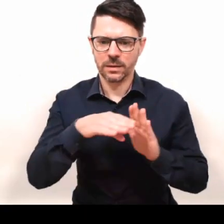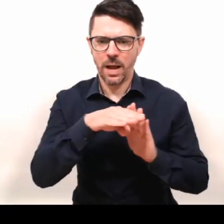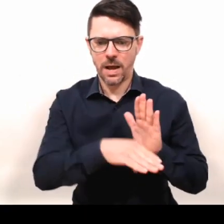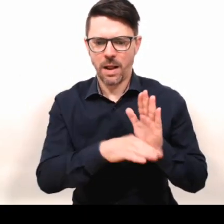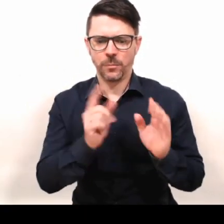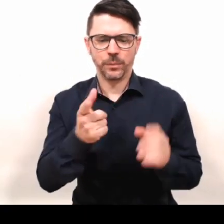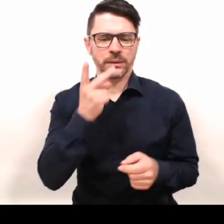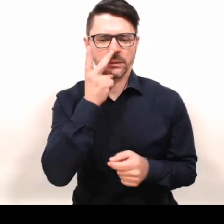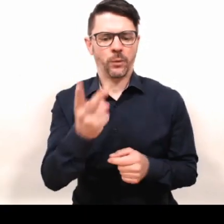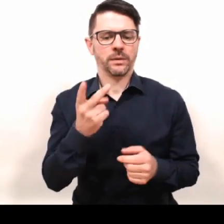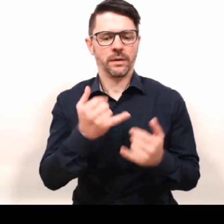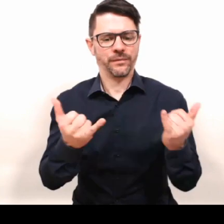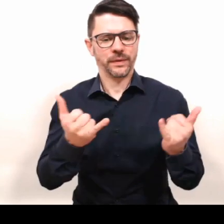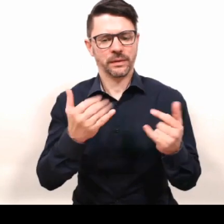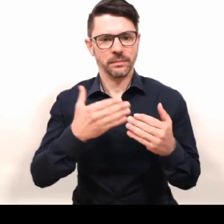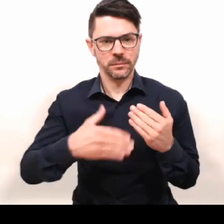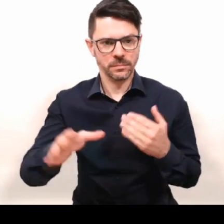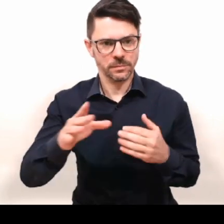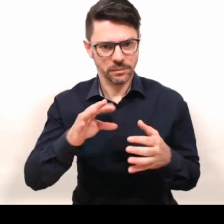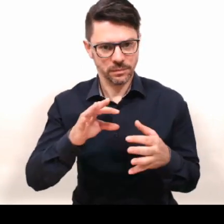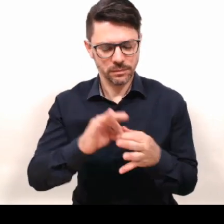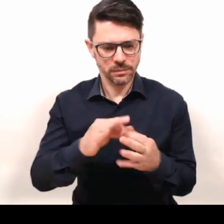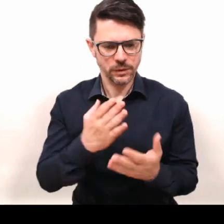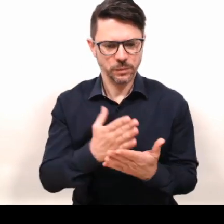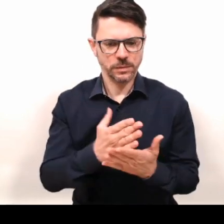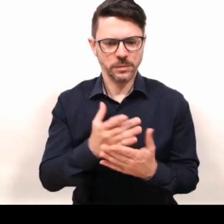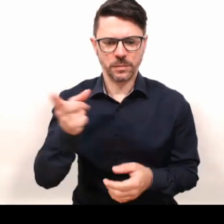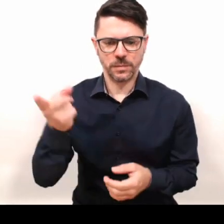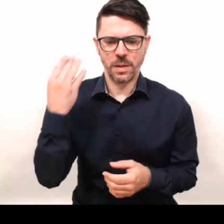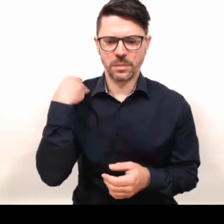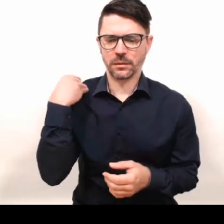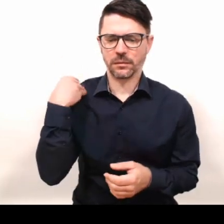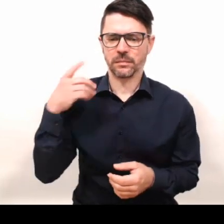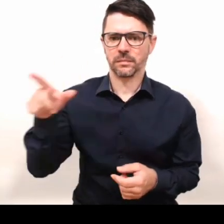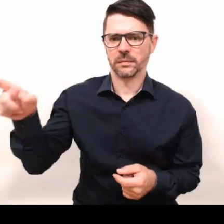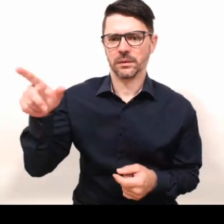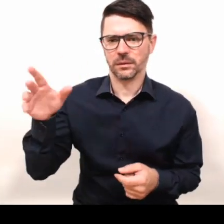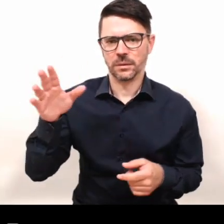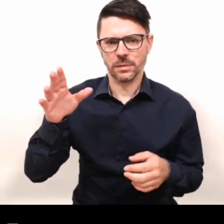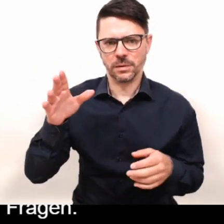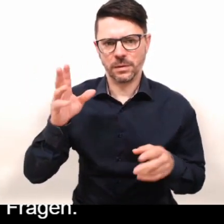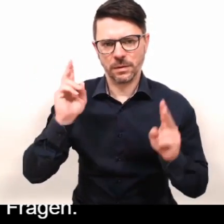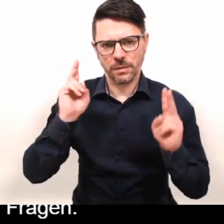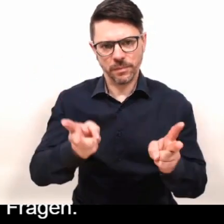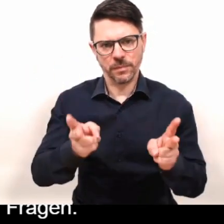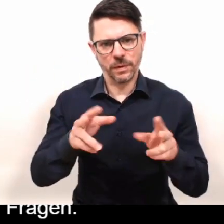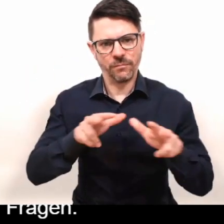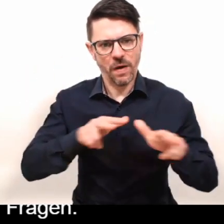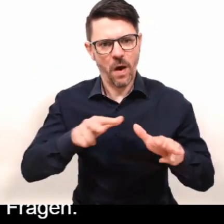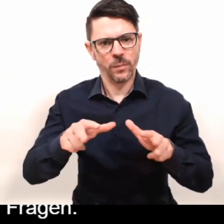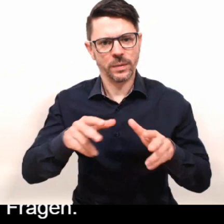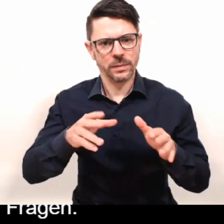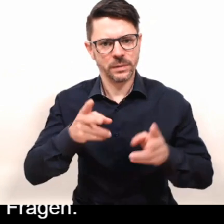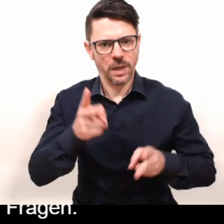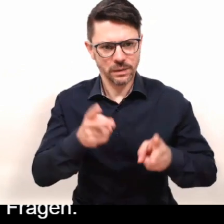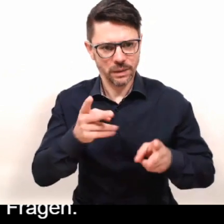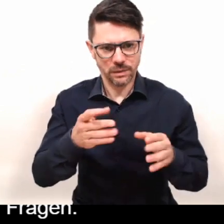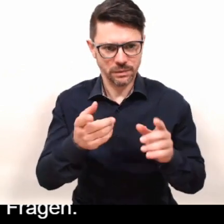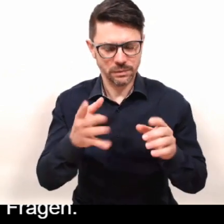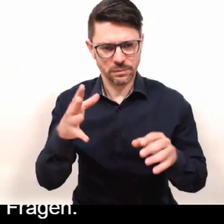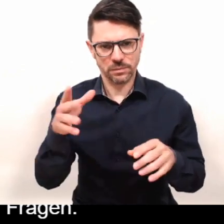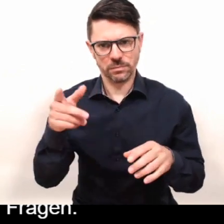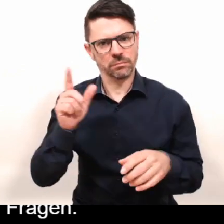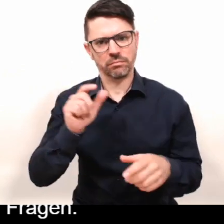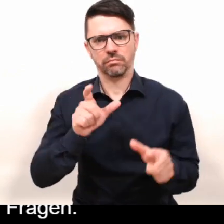Landtages? Und Herr Aiwanger, nochmal ganz konkrete Frage. Am 18. machen die Biergärten auf. Mit wem darf man jetzt in den Biergarten gehen? Mit dem